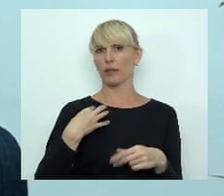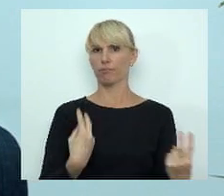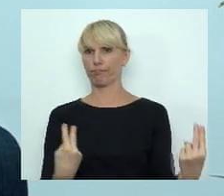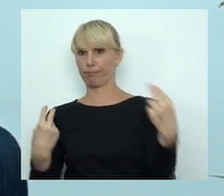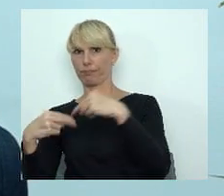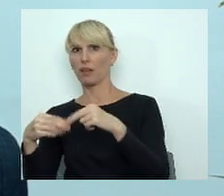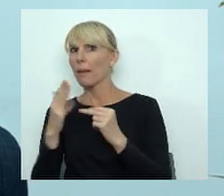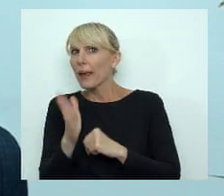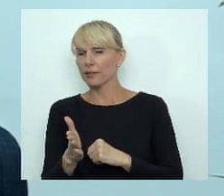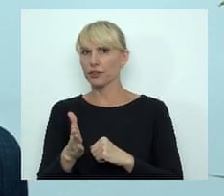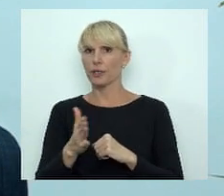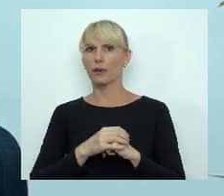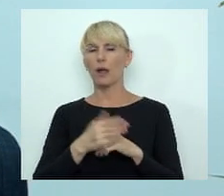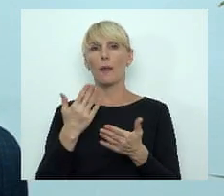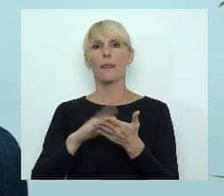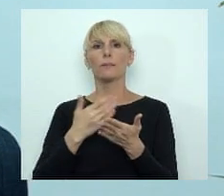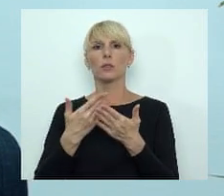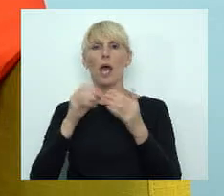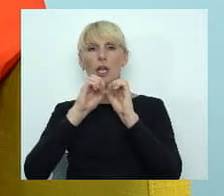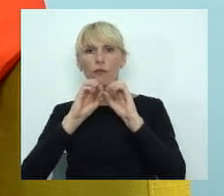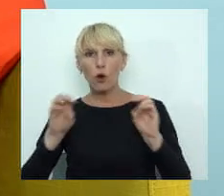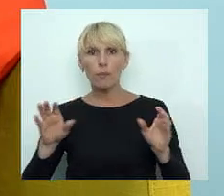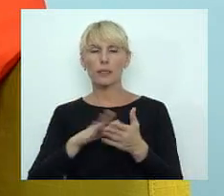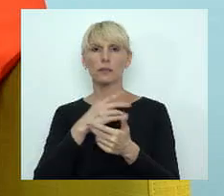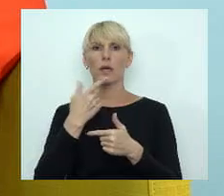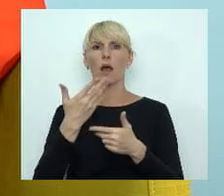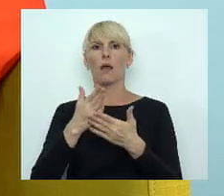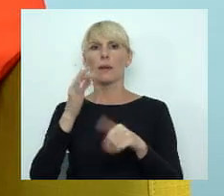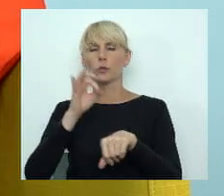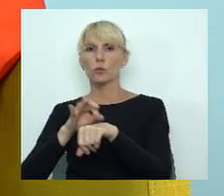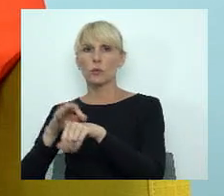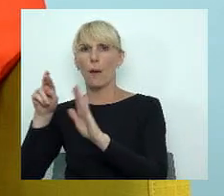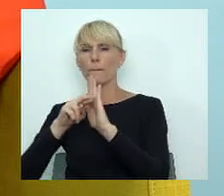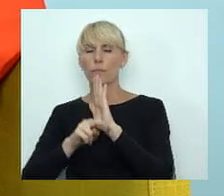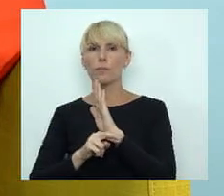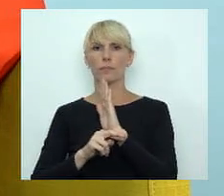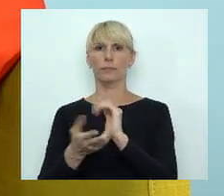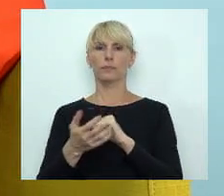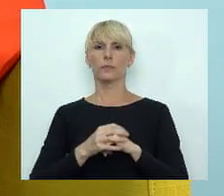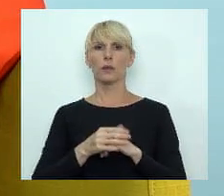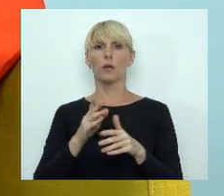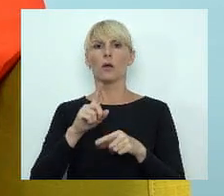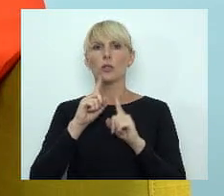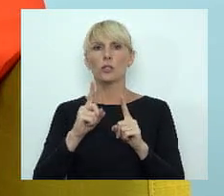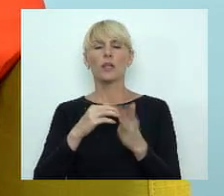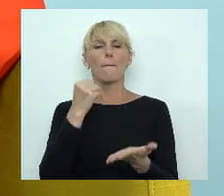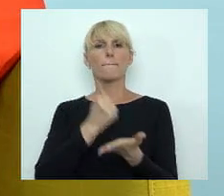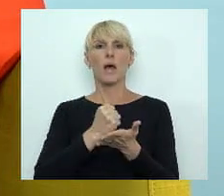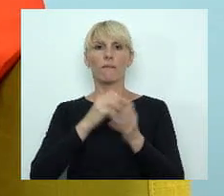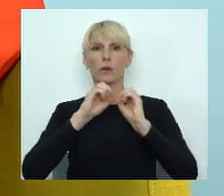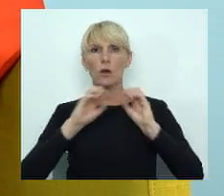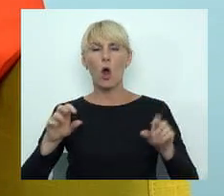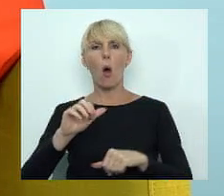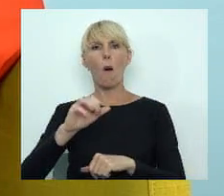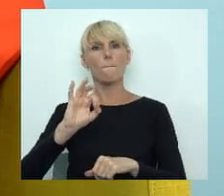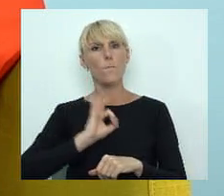do bycia poinformowanym o tym, jakie procedury medyczne mnie dotyczą, w jaki sposób one się odbywają. To jest prawo do bycia poinformowanym o moim